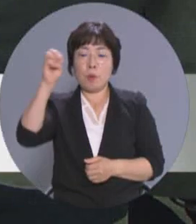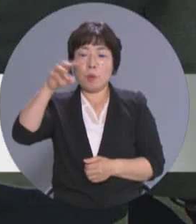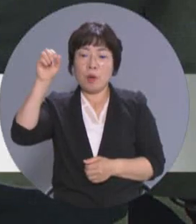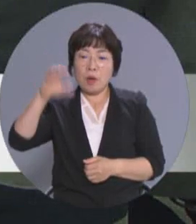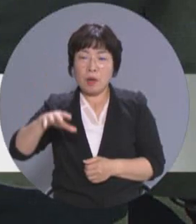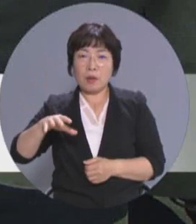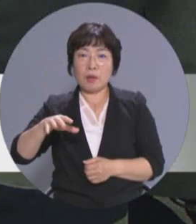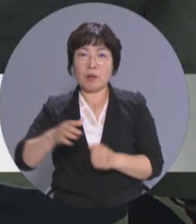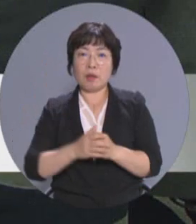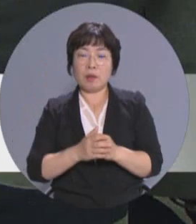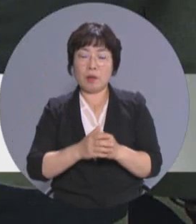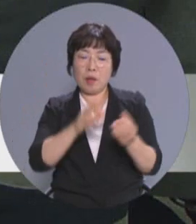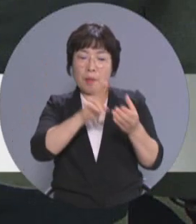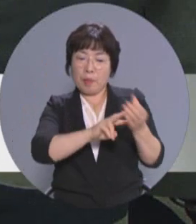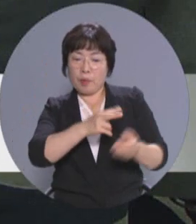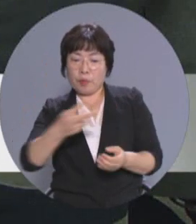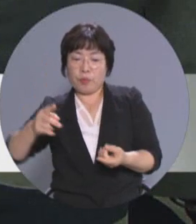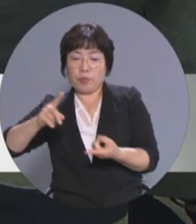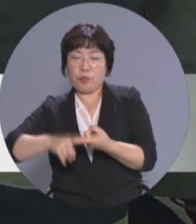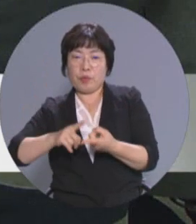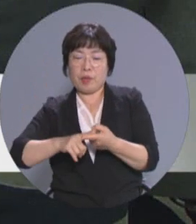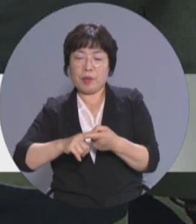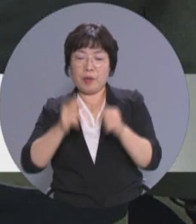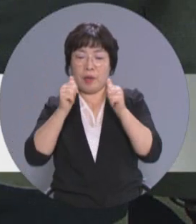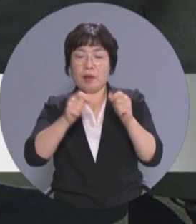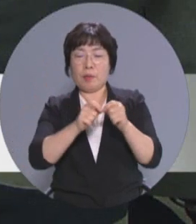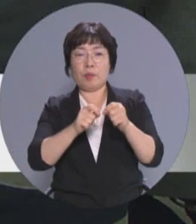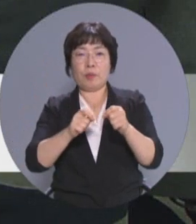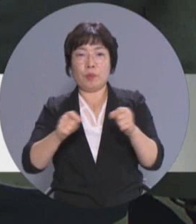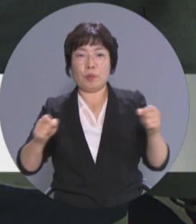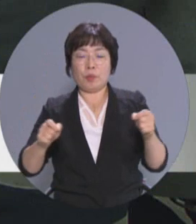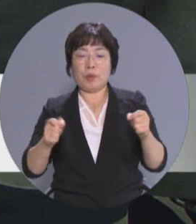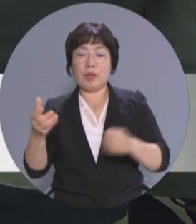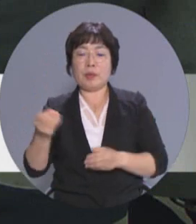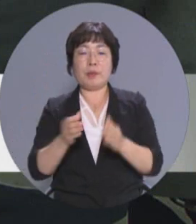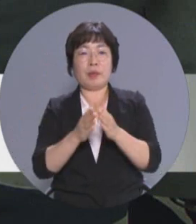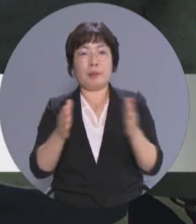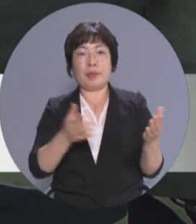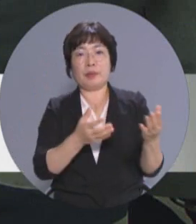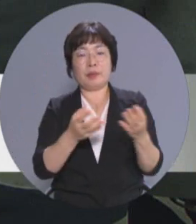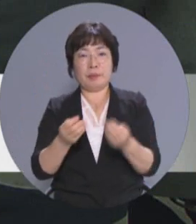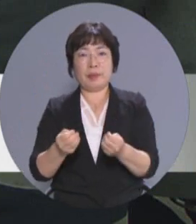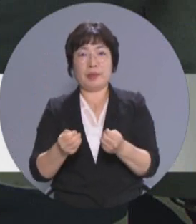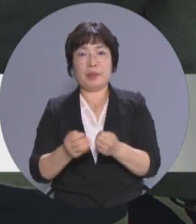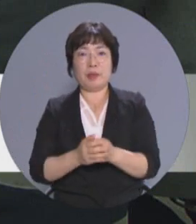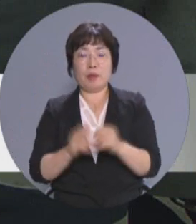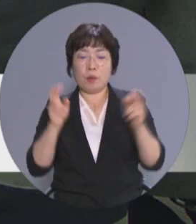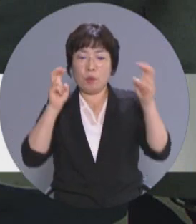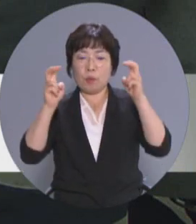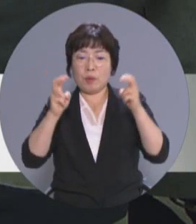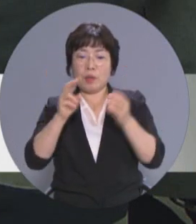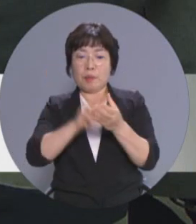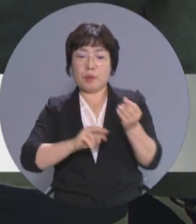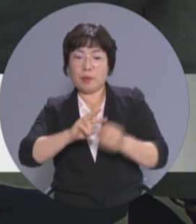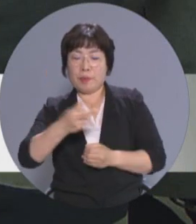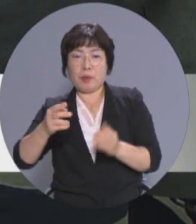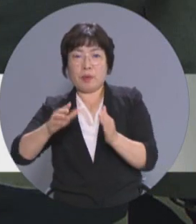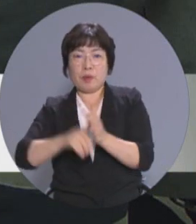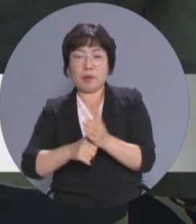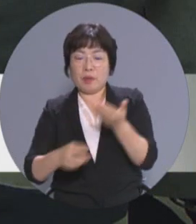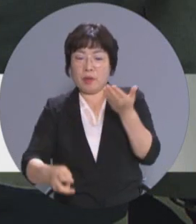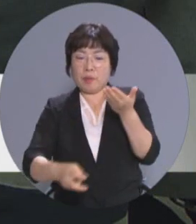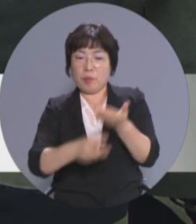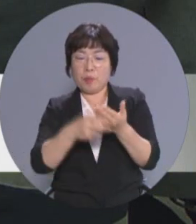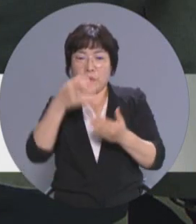광양에서는 아직도 분양 전환을 놓고 기나긴 소송이 이어지고 있는 임대 아파트들이 있습니다. 업체가 분양 전환 시점에